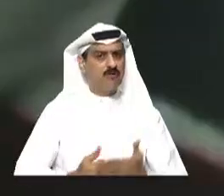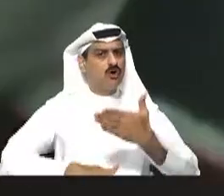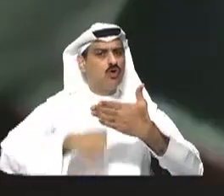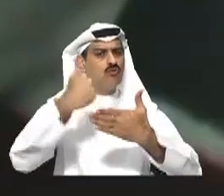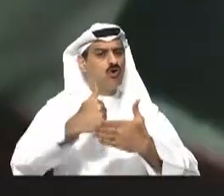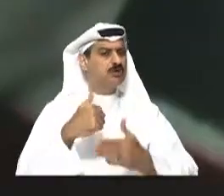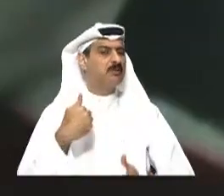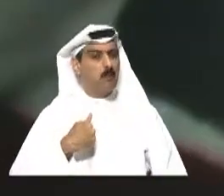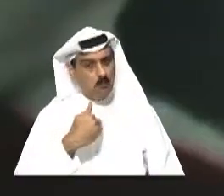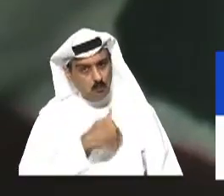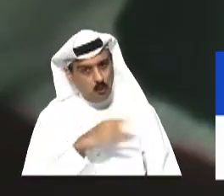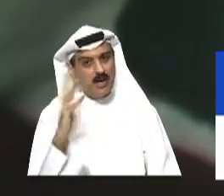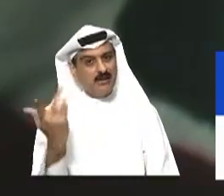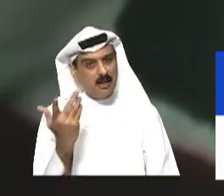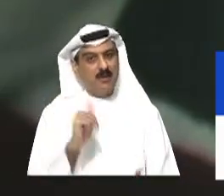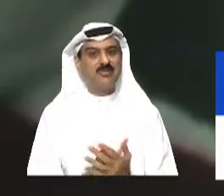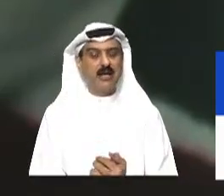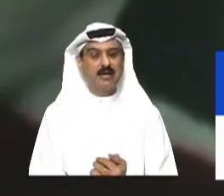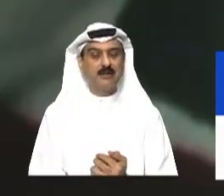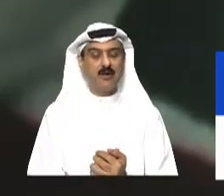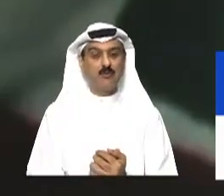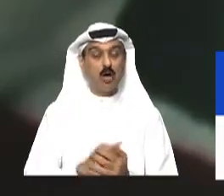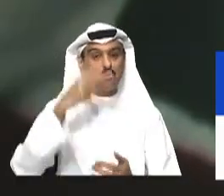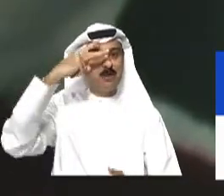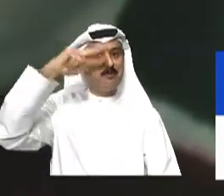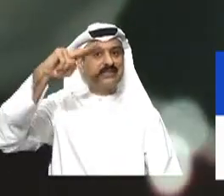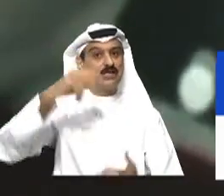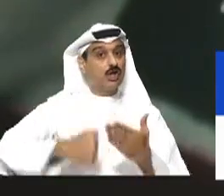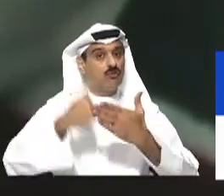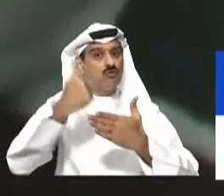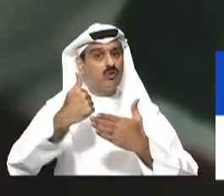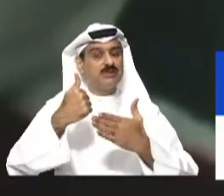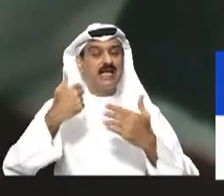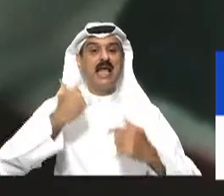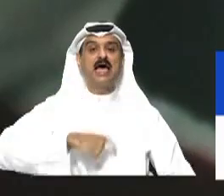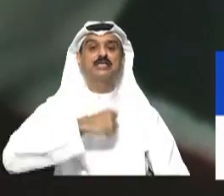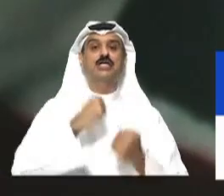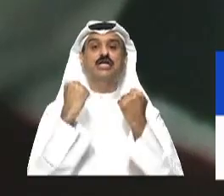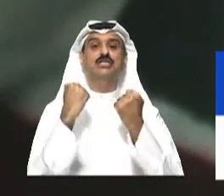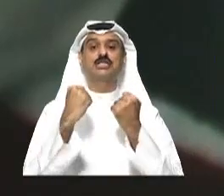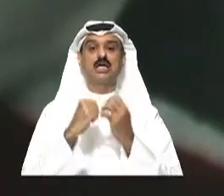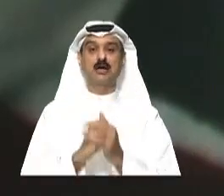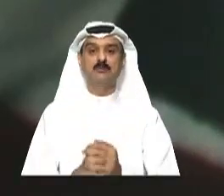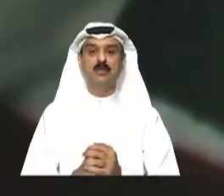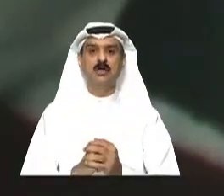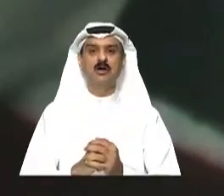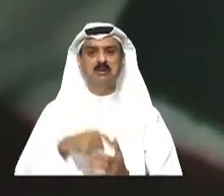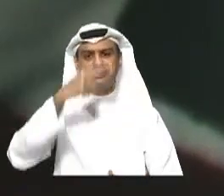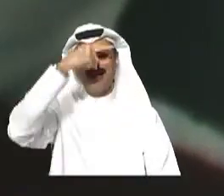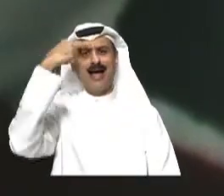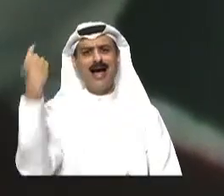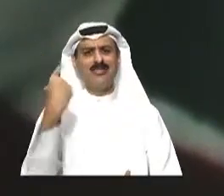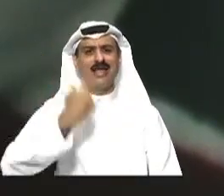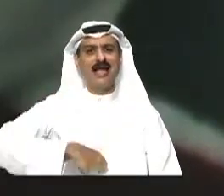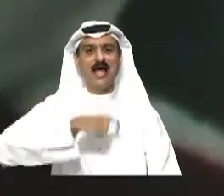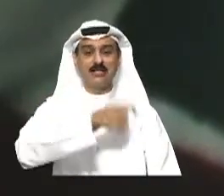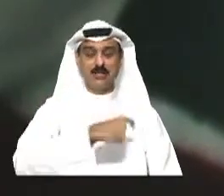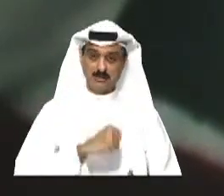أحد الفريقين، ولكن من حسن حظهم من المصيبة اليوم ما كانت عليهم مزدوجة، مصيبة بس في الفوز الأخضر السعودي ولله